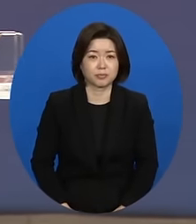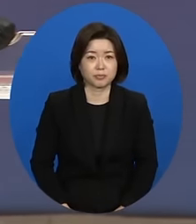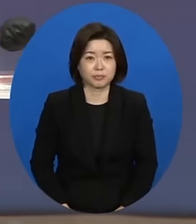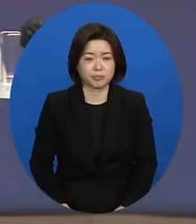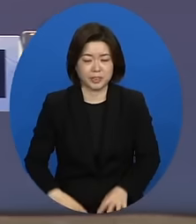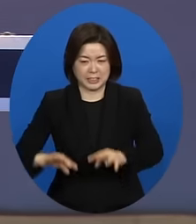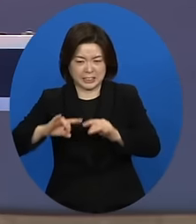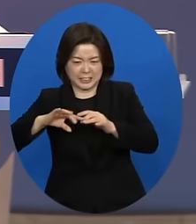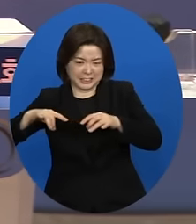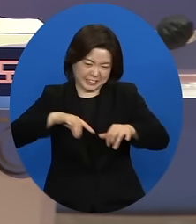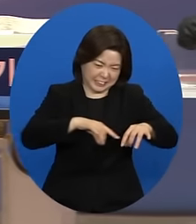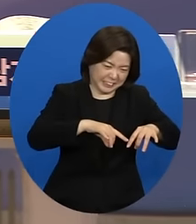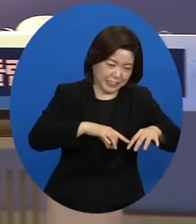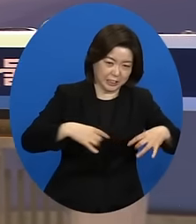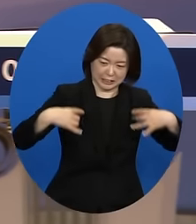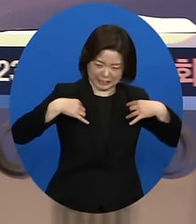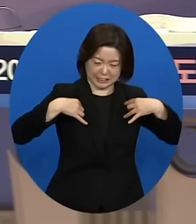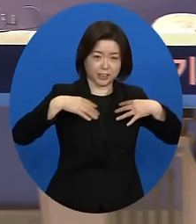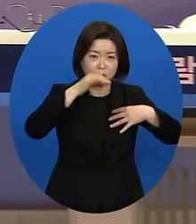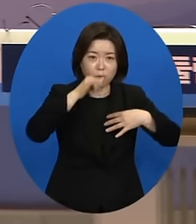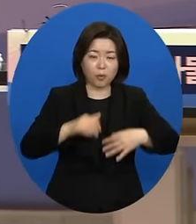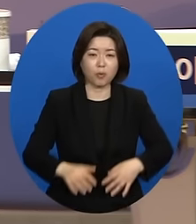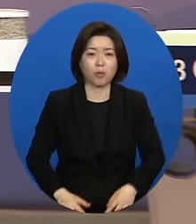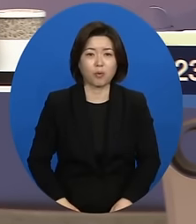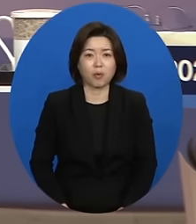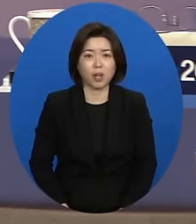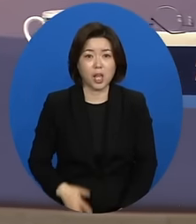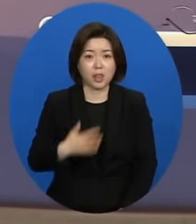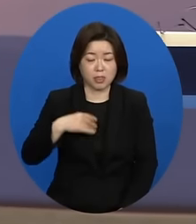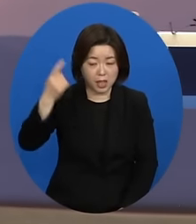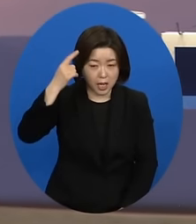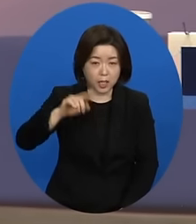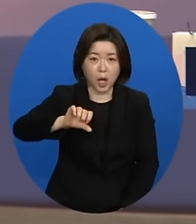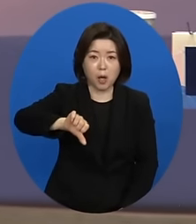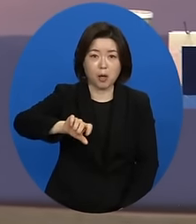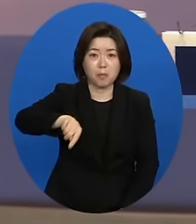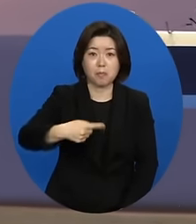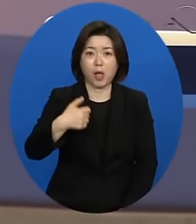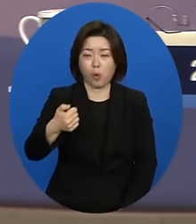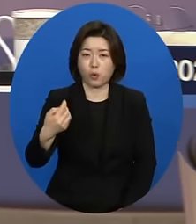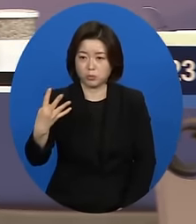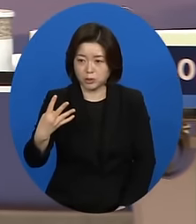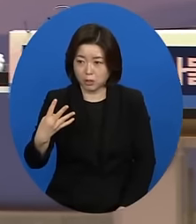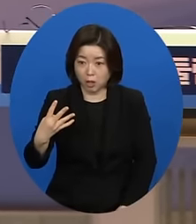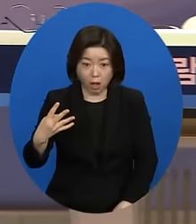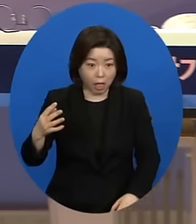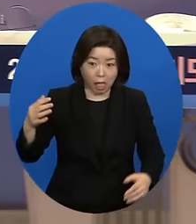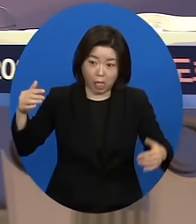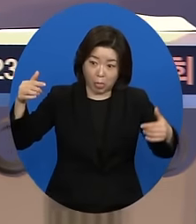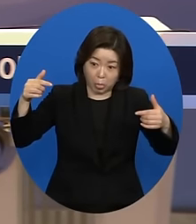전기 고문을 당했고요. 전기 고문 때문에 제 IQ 154가 날아가 버렸고 말았고요.